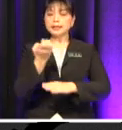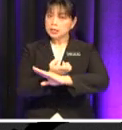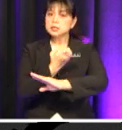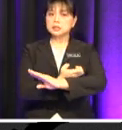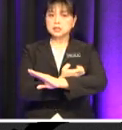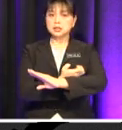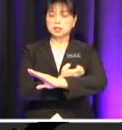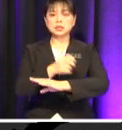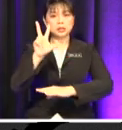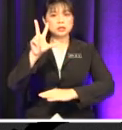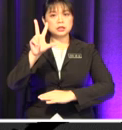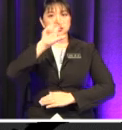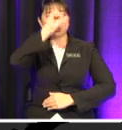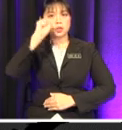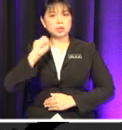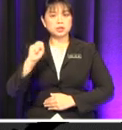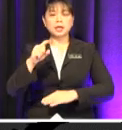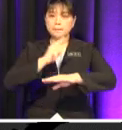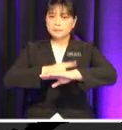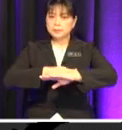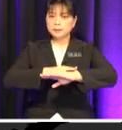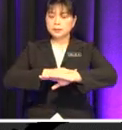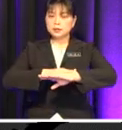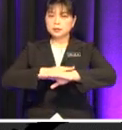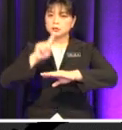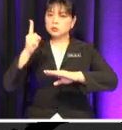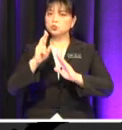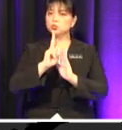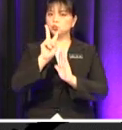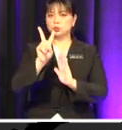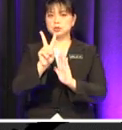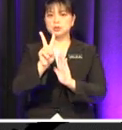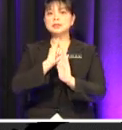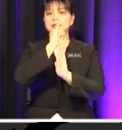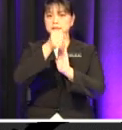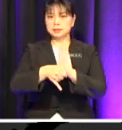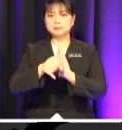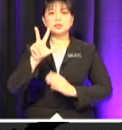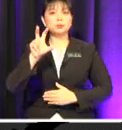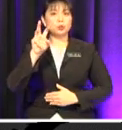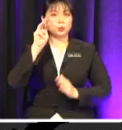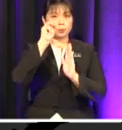3 soalan dan masa yang diperuntukkan inilah 2 jam 30 menit